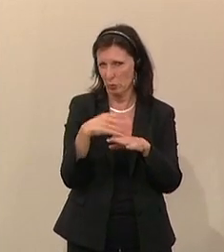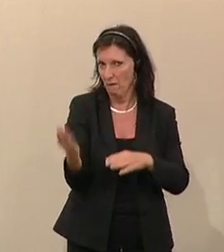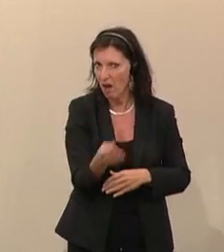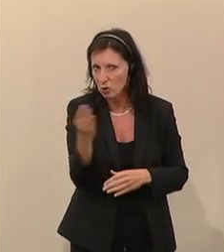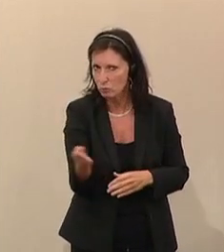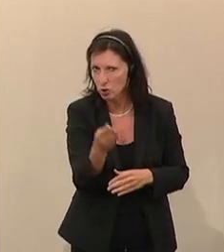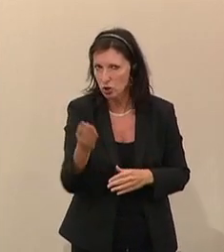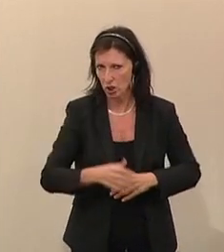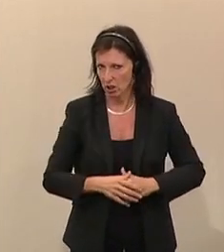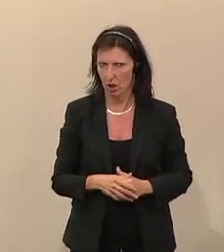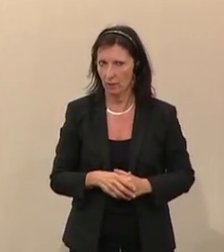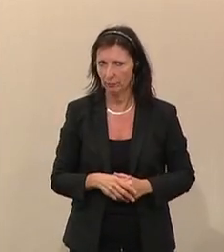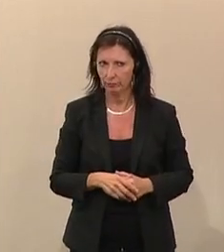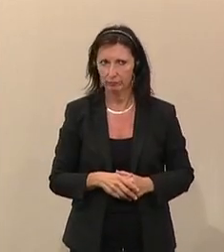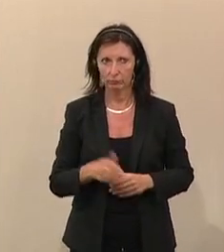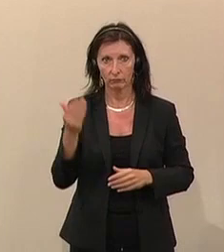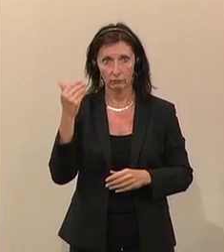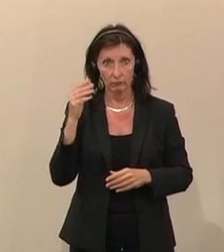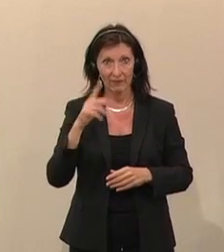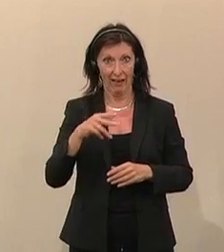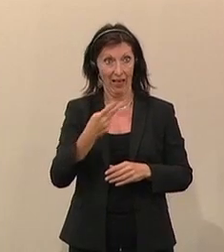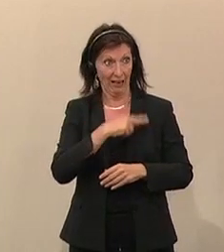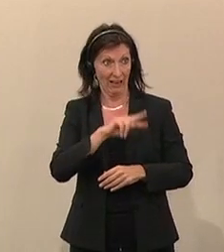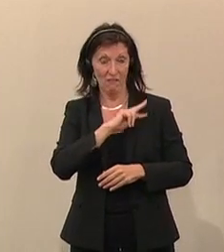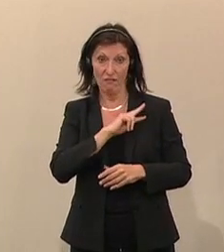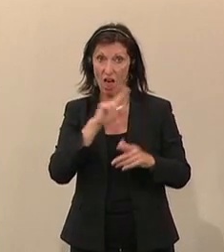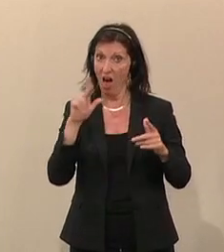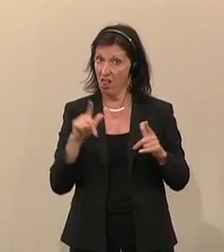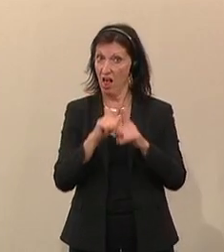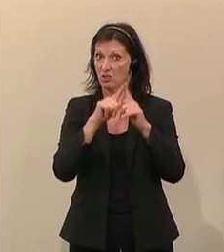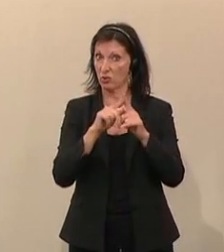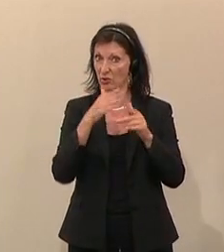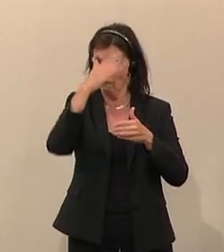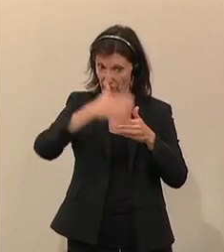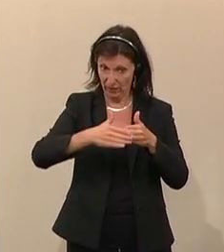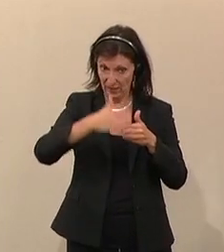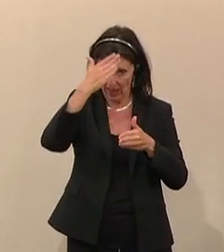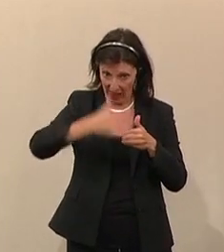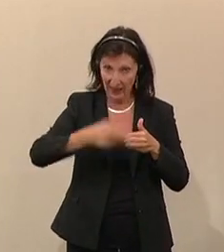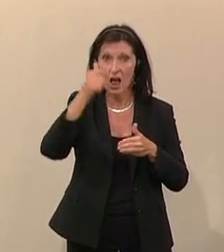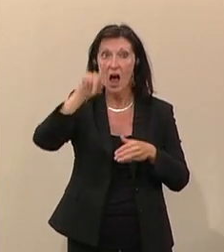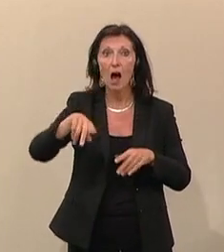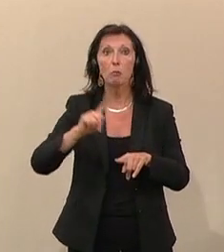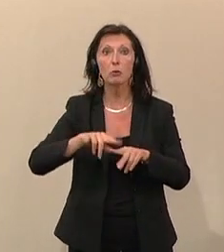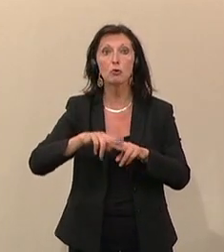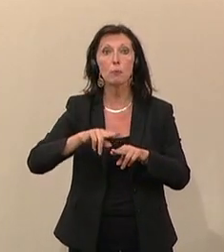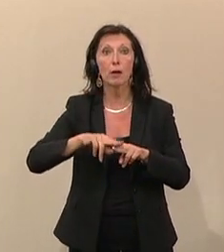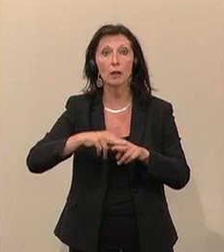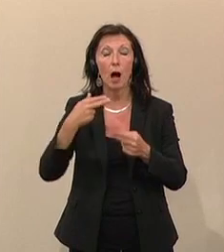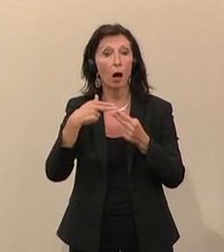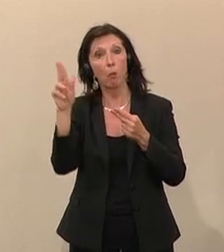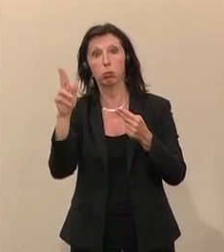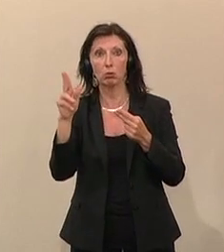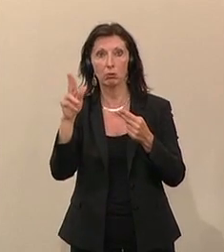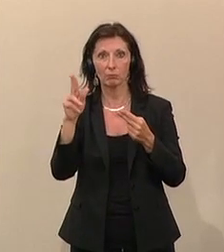quasi einen monat nach dem ablauf der gewährleistungsfrist kaputt wird dieses thema ist kein österreichisches thema sondern europaweit das